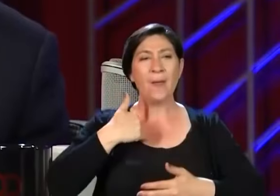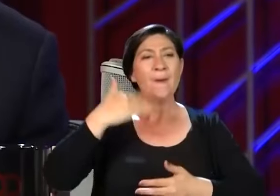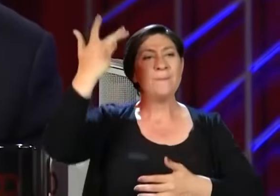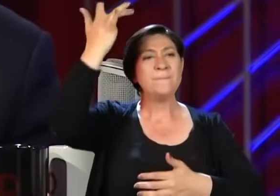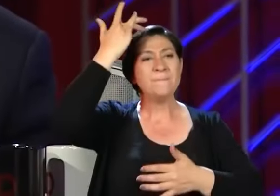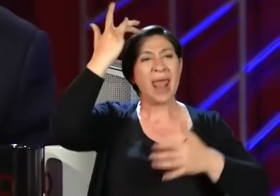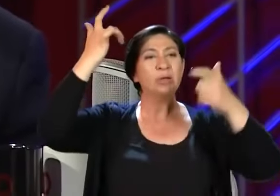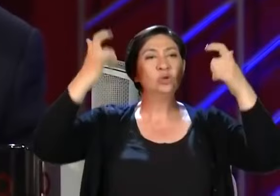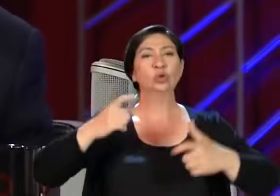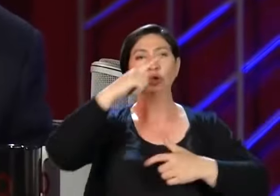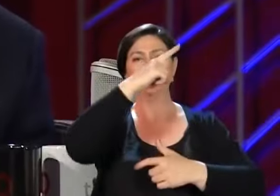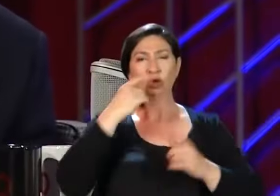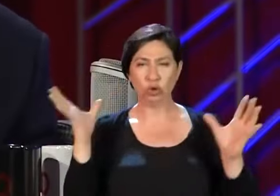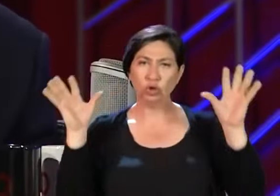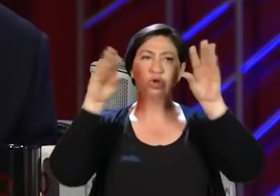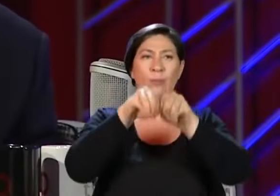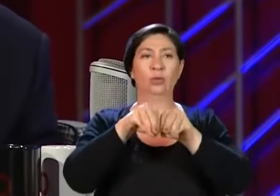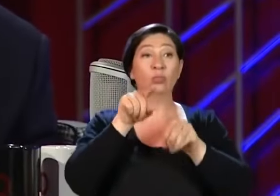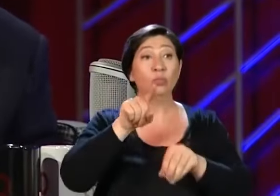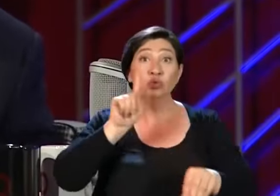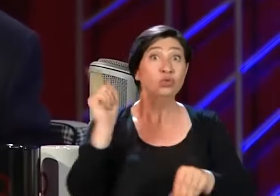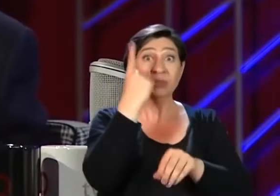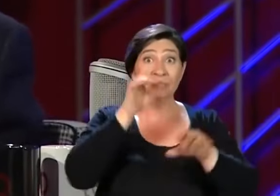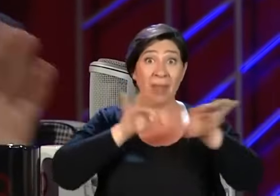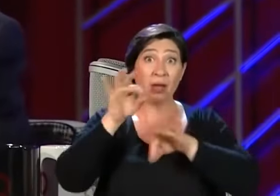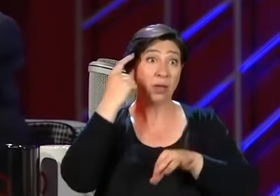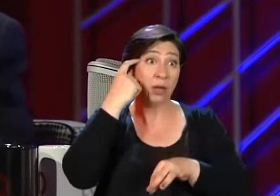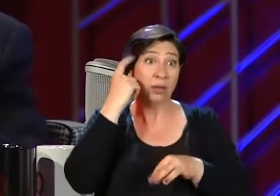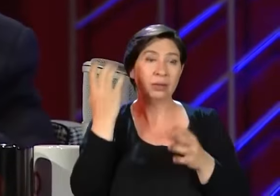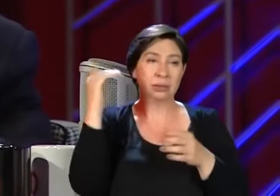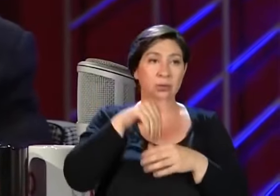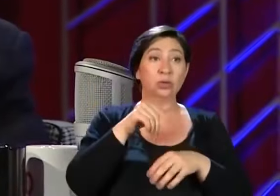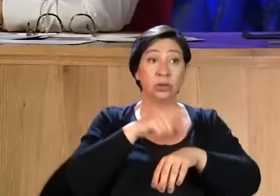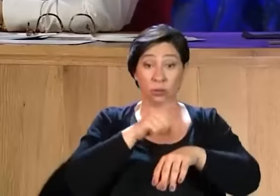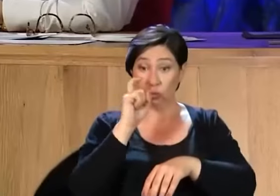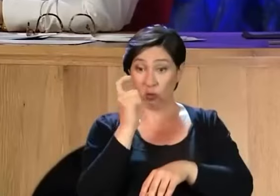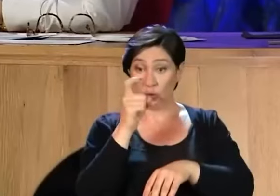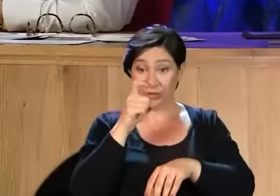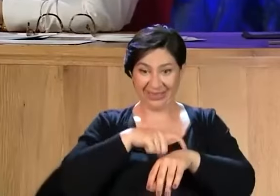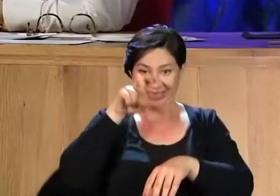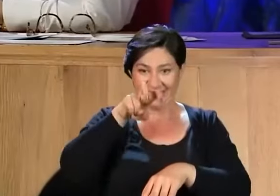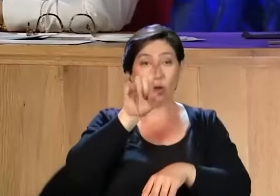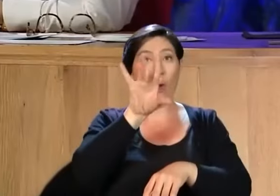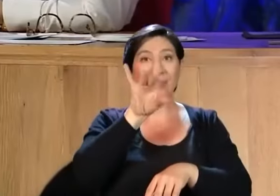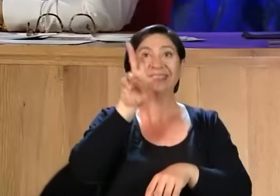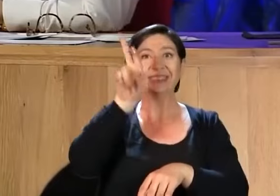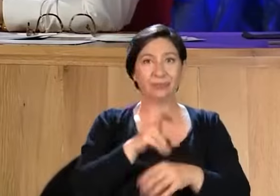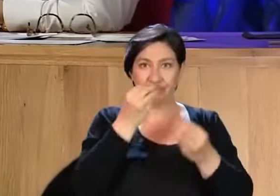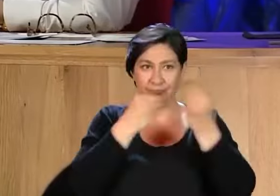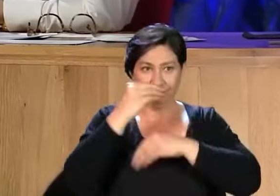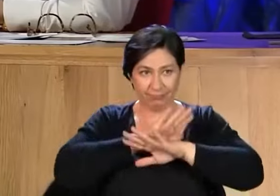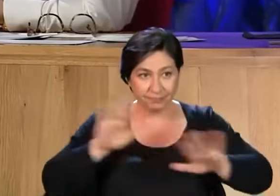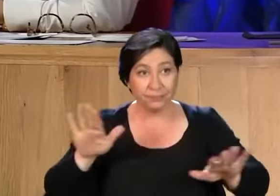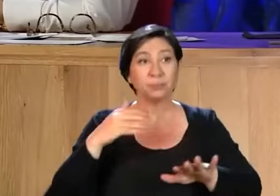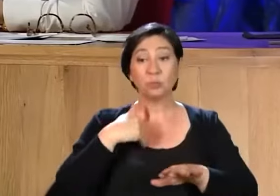Beylikdüzü'nde toplanıyoruz. Yani bu karar da bir stratejik bir karardı. Ki 9'da saat 8 çeyrek geçe iftar oldu.